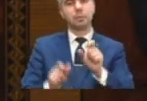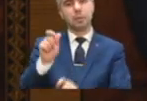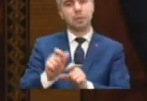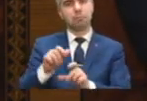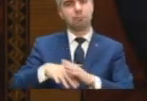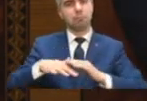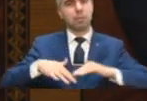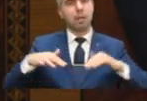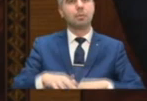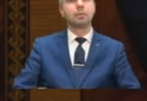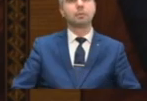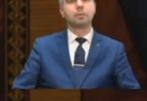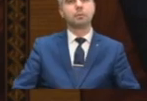أخواتي.